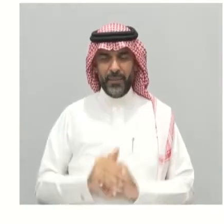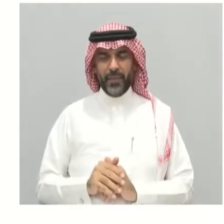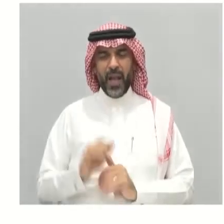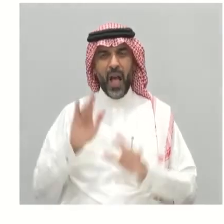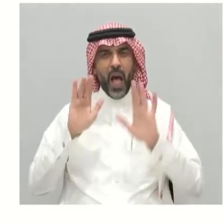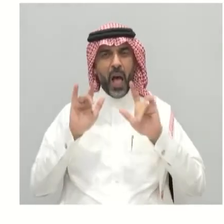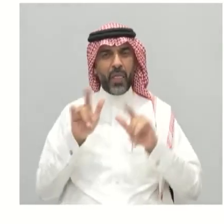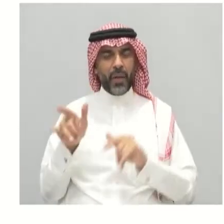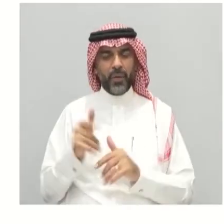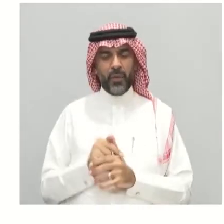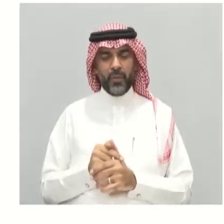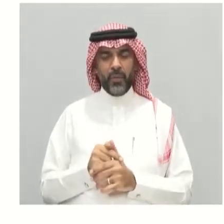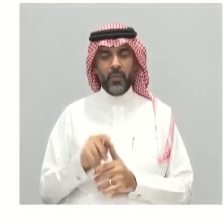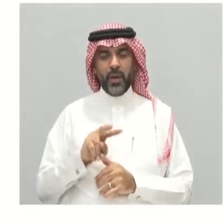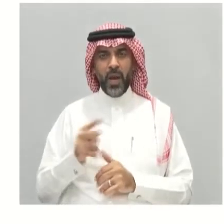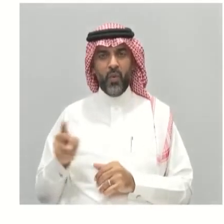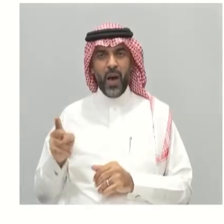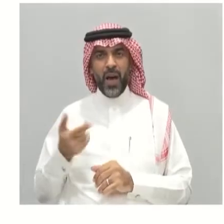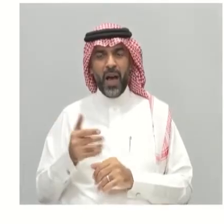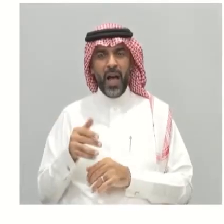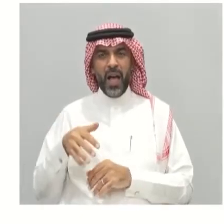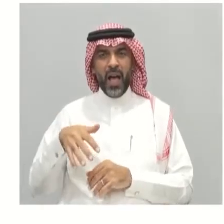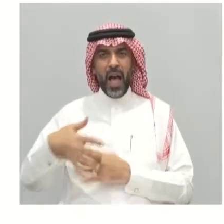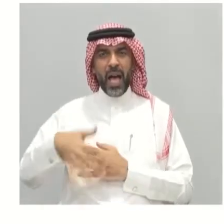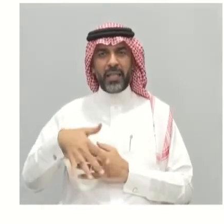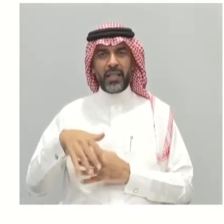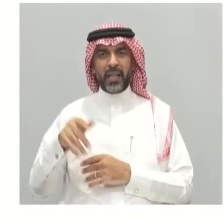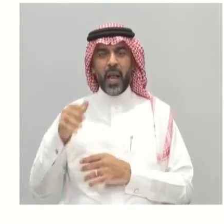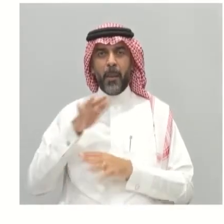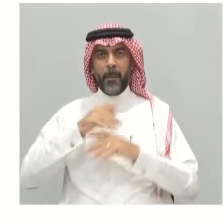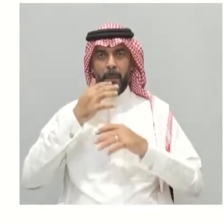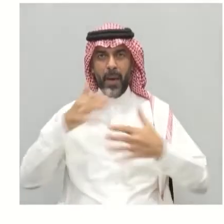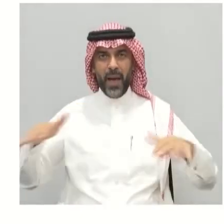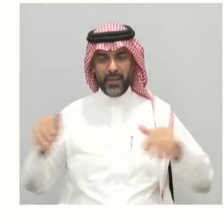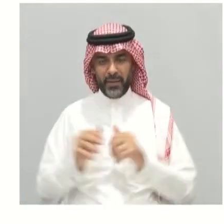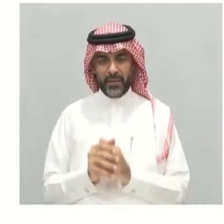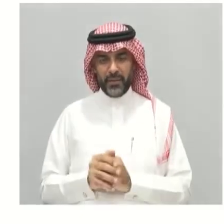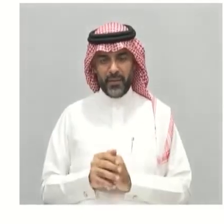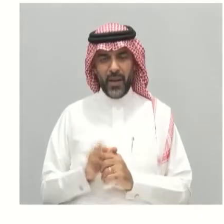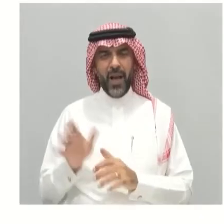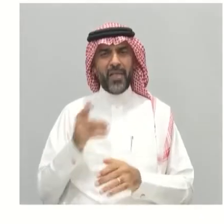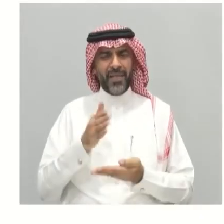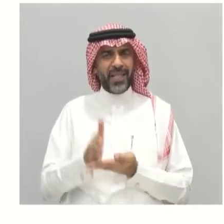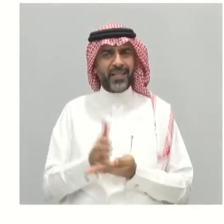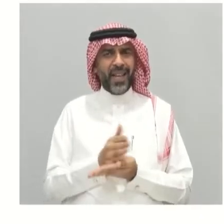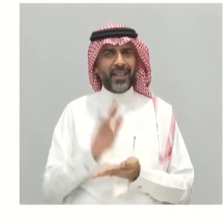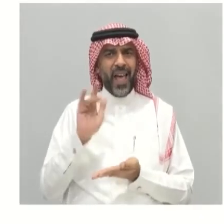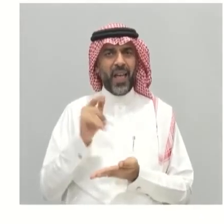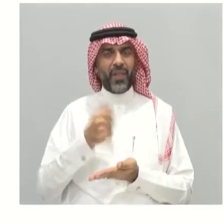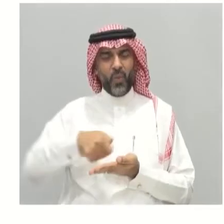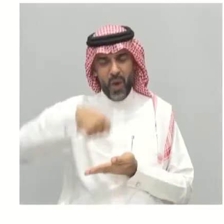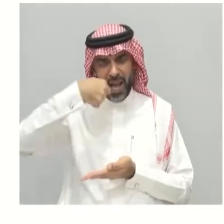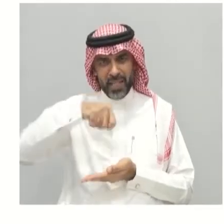الخضراء من انواعها خس البحر ويستخدم هذا النوع طبعا في السلطه والحساء والمقبلات